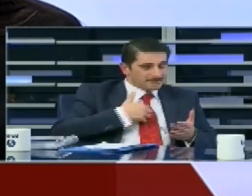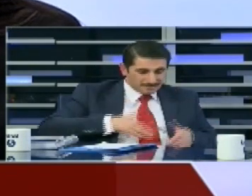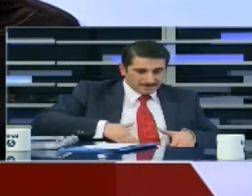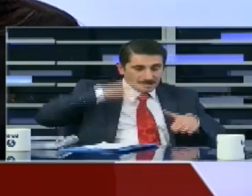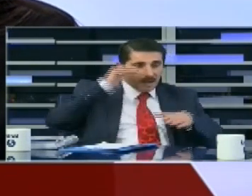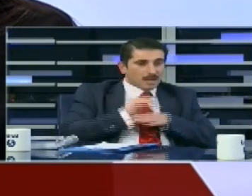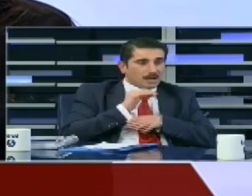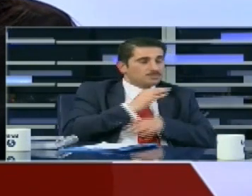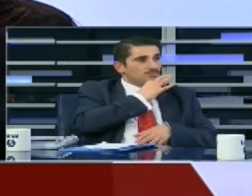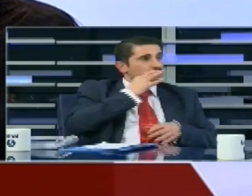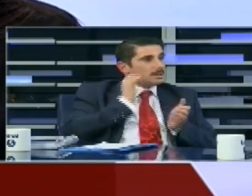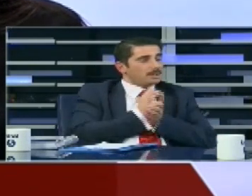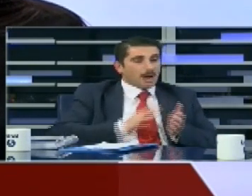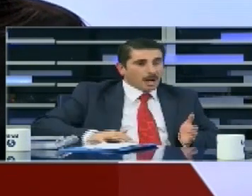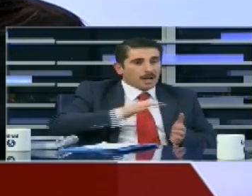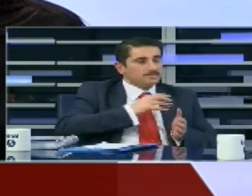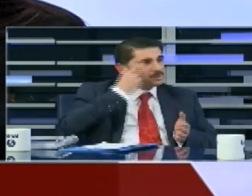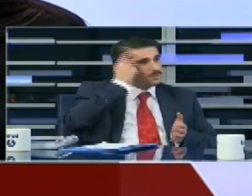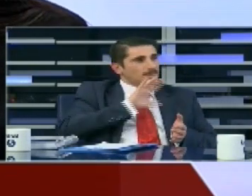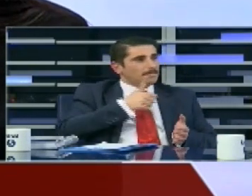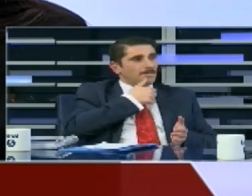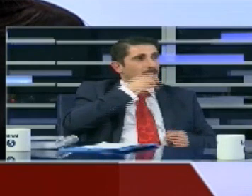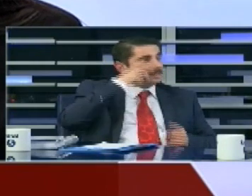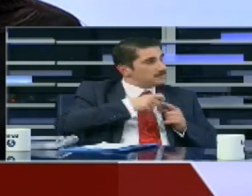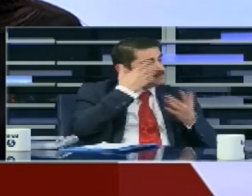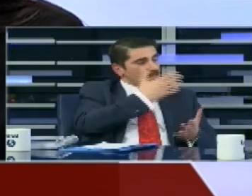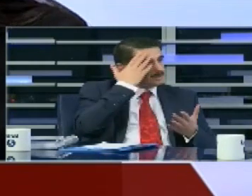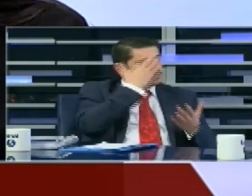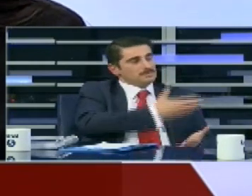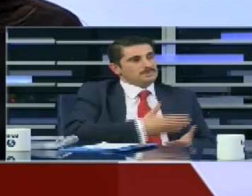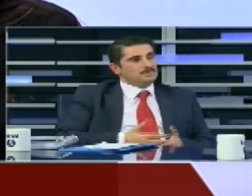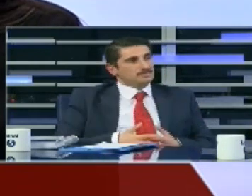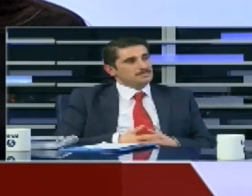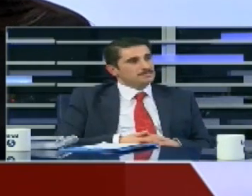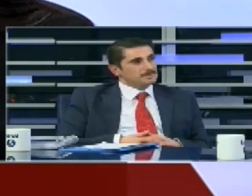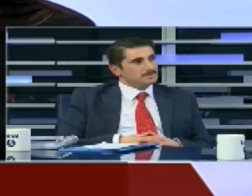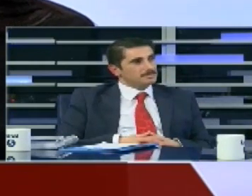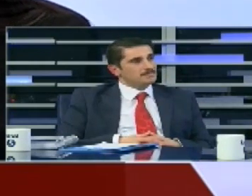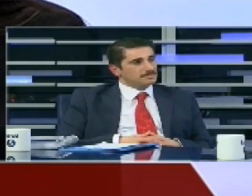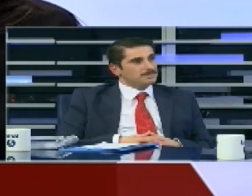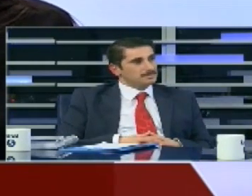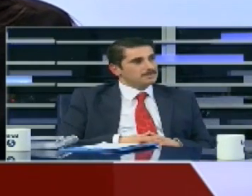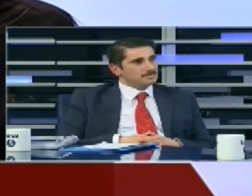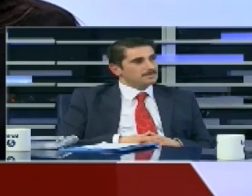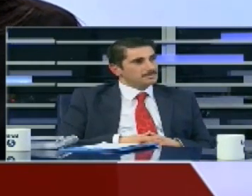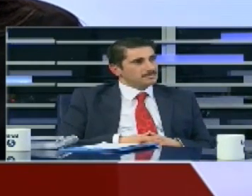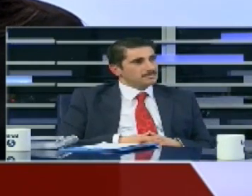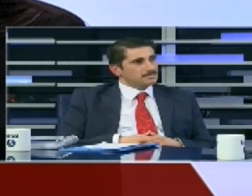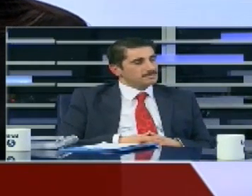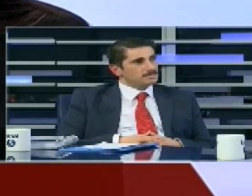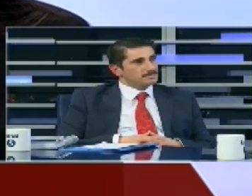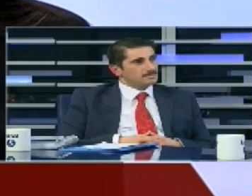hiçbir zaman bizden desteklerini eksik etmedi. Hiçbir zaman da yakınlıklarını görmedim. Yani neden benim çocuklarım işitme engelli